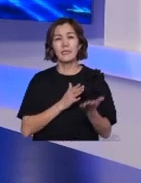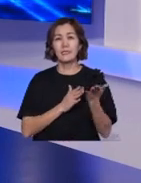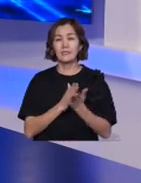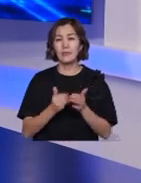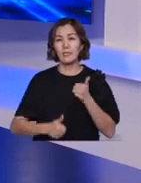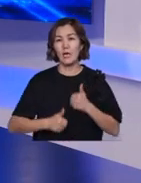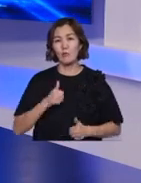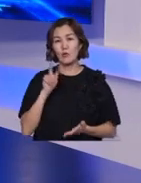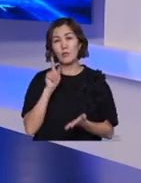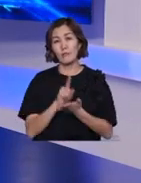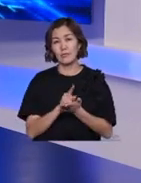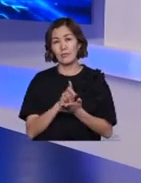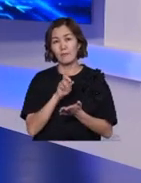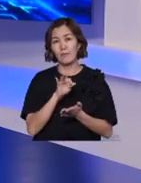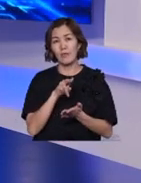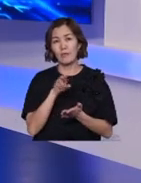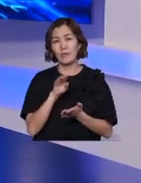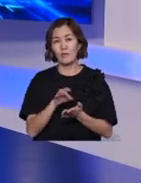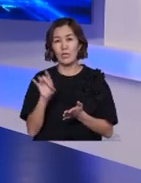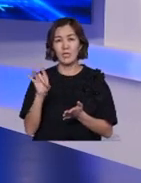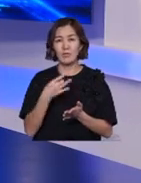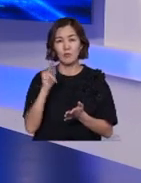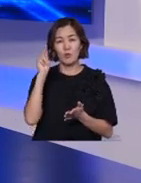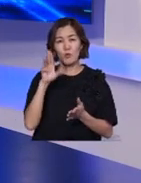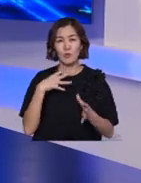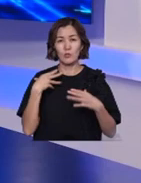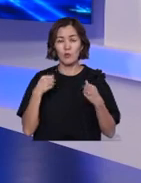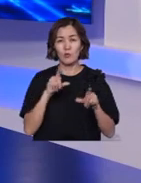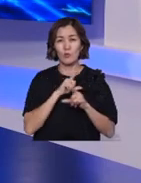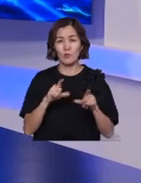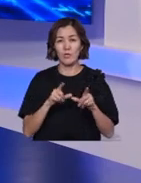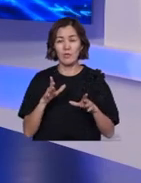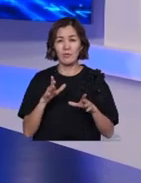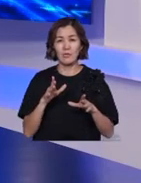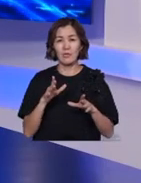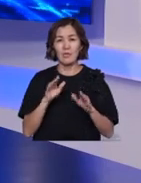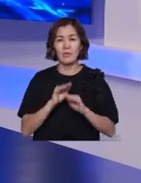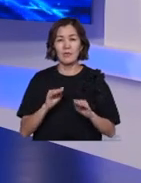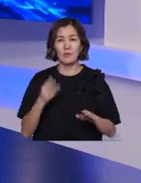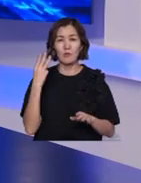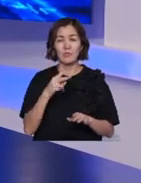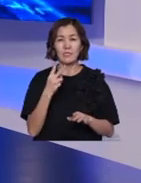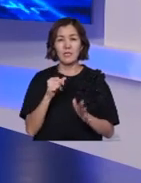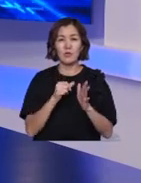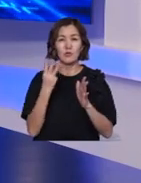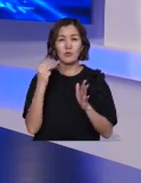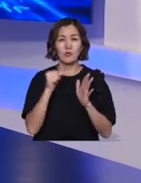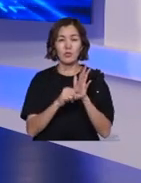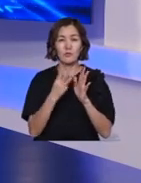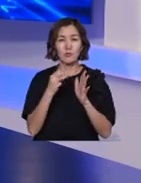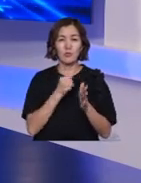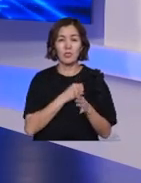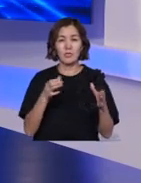Әскери қызмет абыройлы міндет. Балдәурен республикалық оқу-сауықтыру орталығының тәрбиеленушілері 32-365 әскери